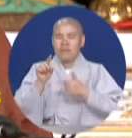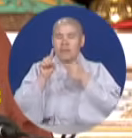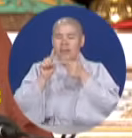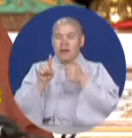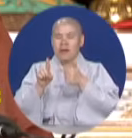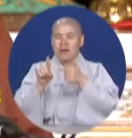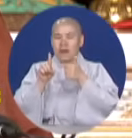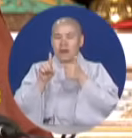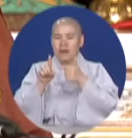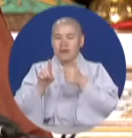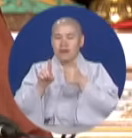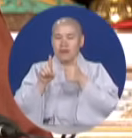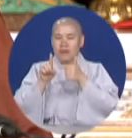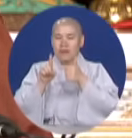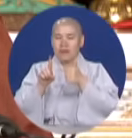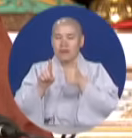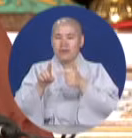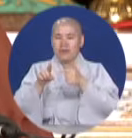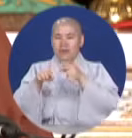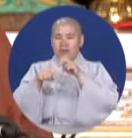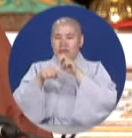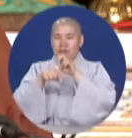일반향이로다